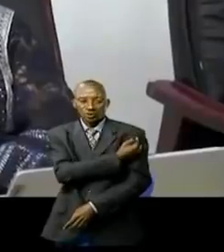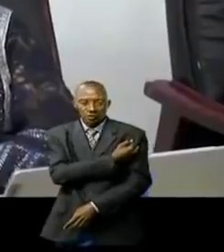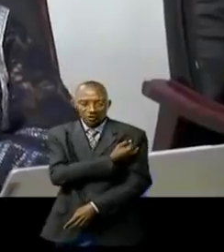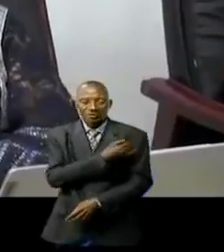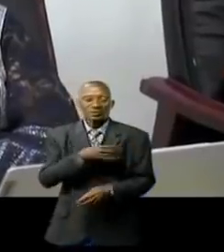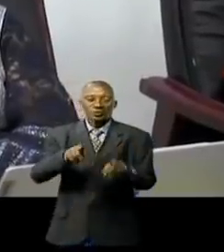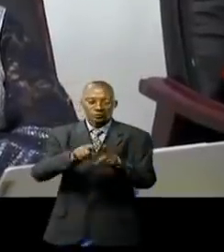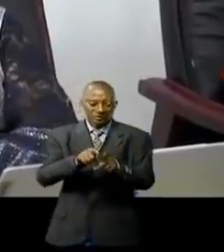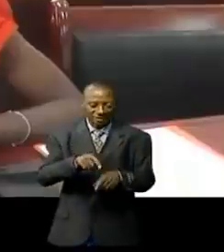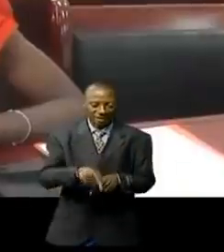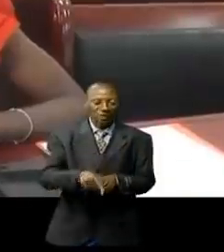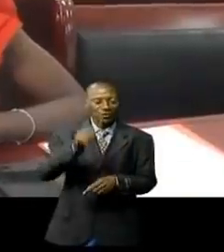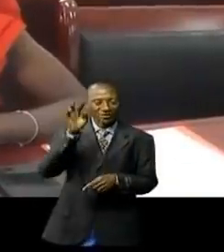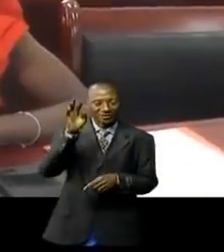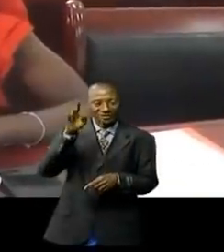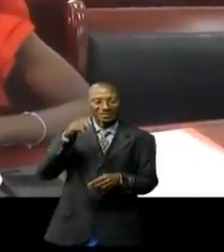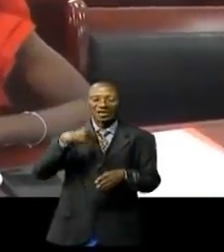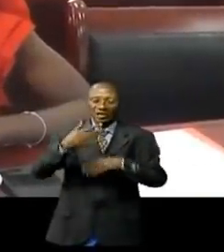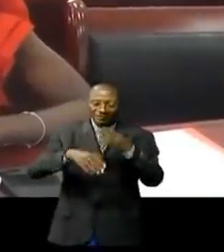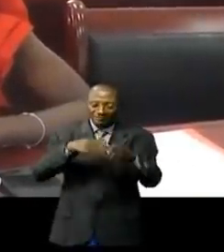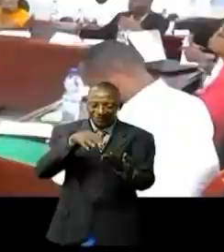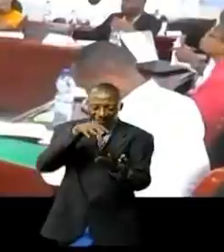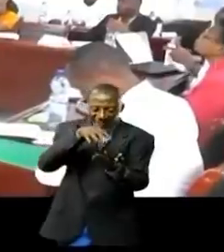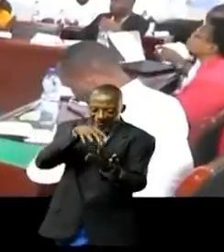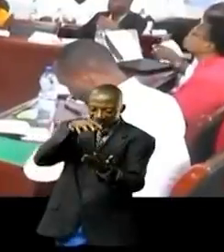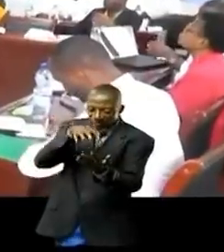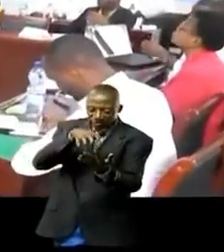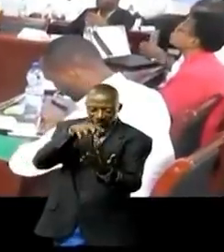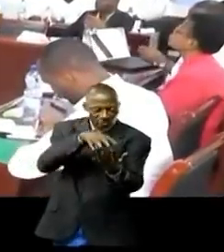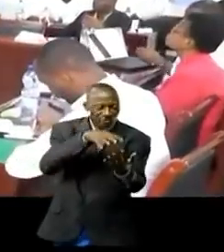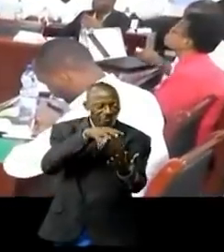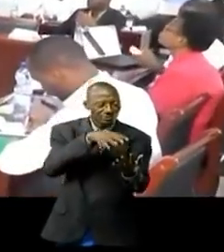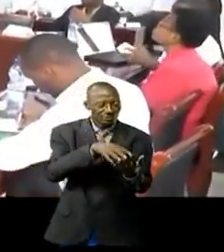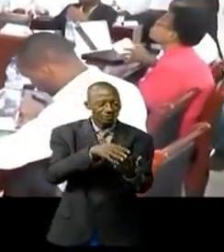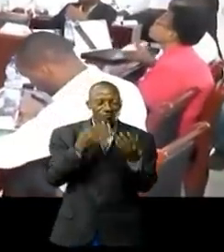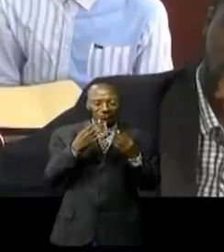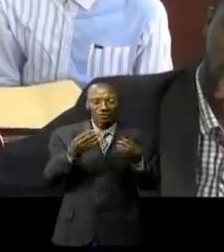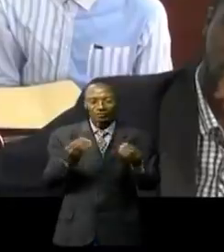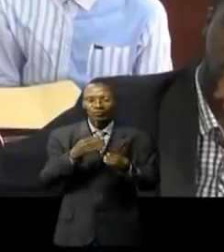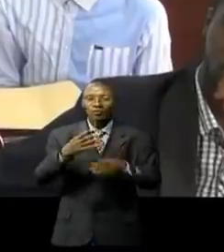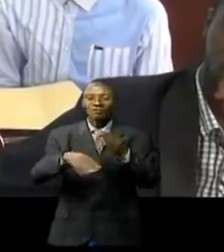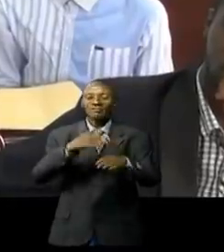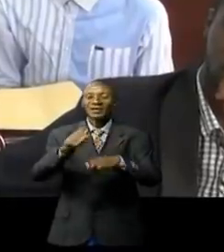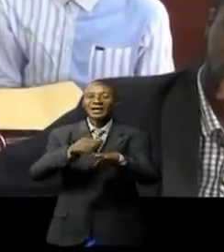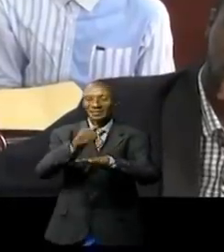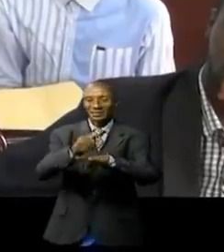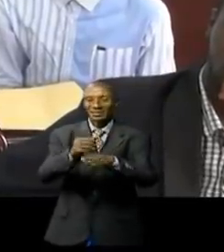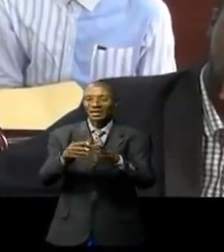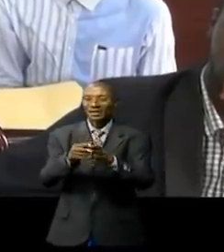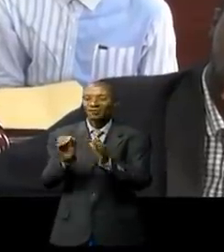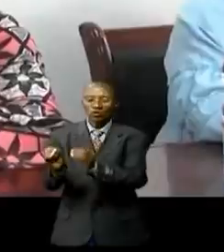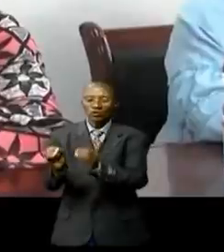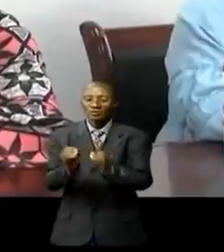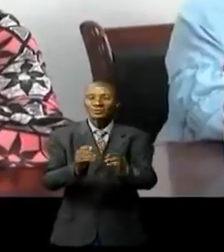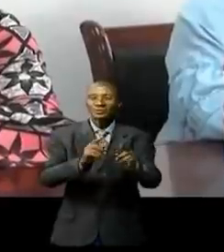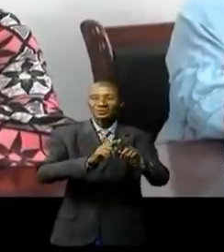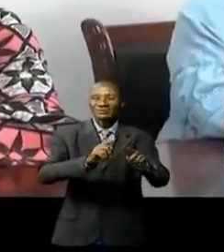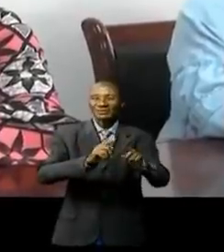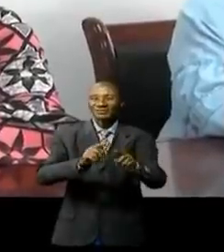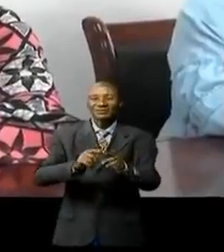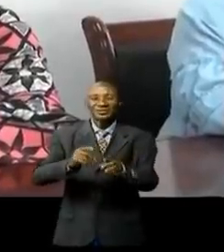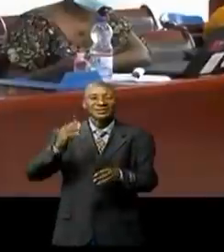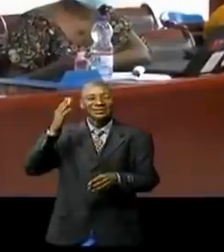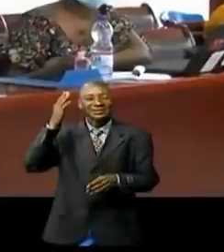Kinshasa. Voilà pourquoi se tient cet atelier qui réunit différentes organisations pour comprendre les pourquoi de